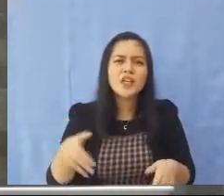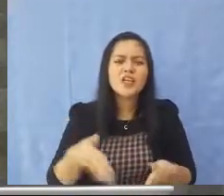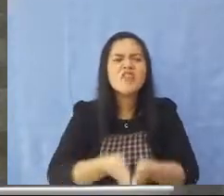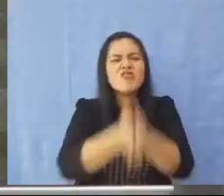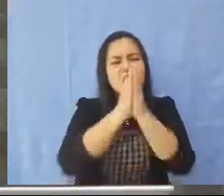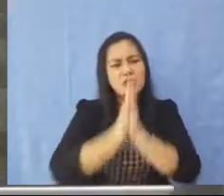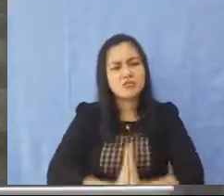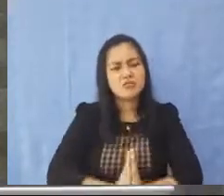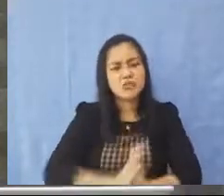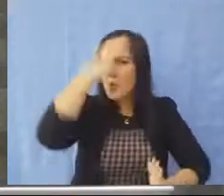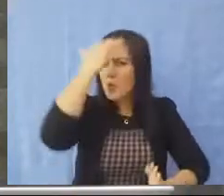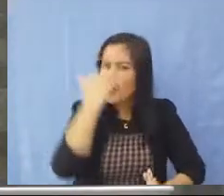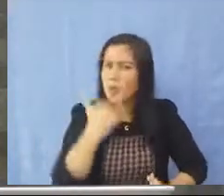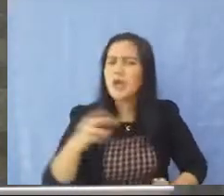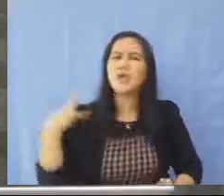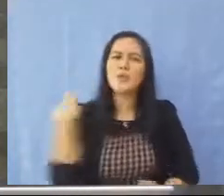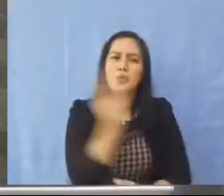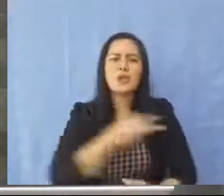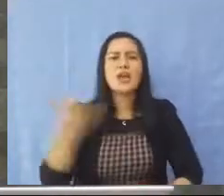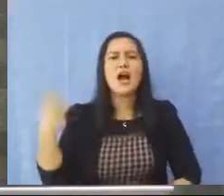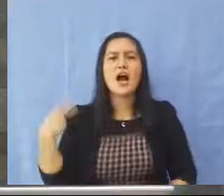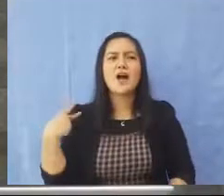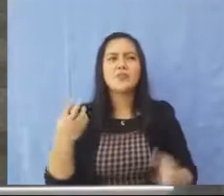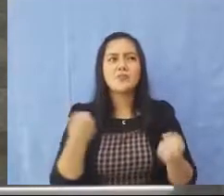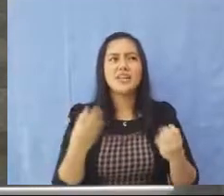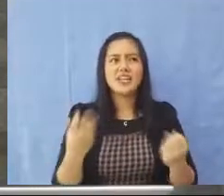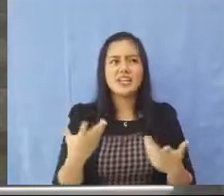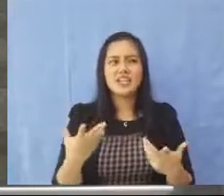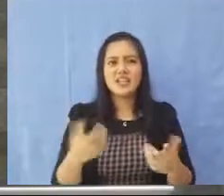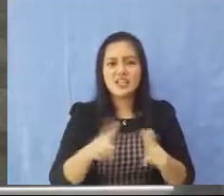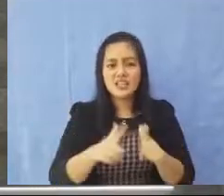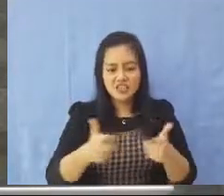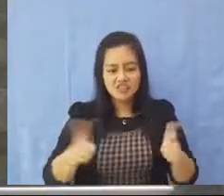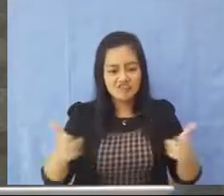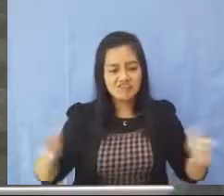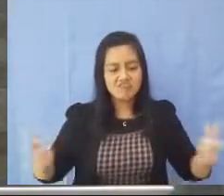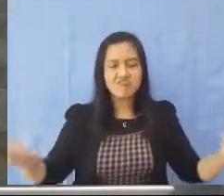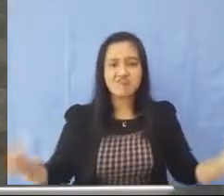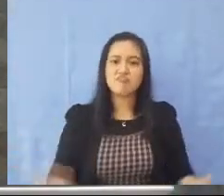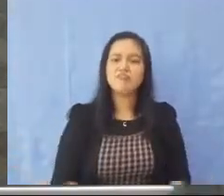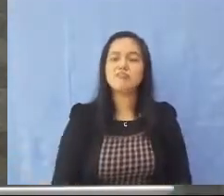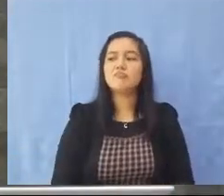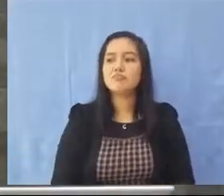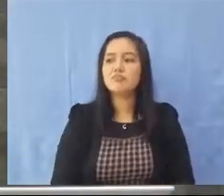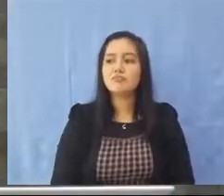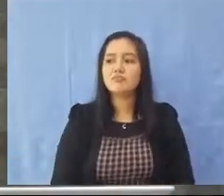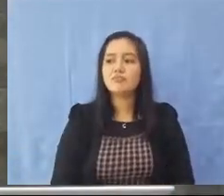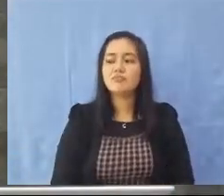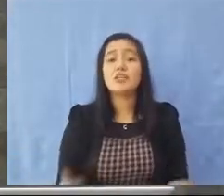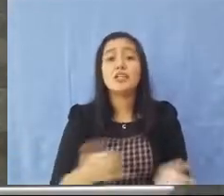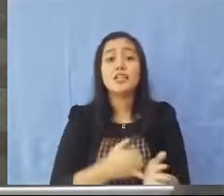Akalain nyo po, ginamit pa rin ng Diyos. Kaya hindi nyo sukat, hindi po natin kayang